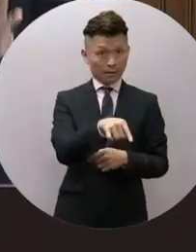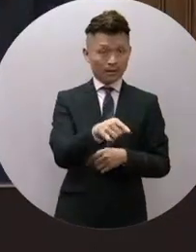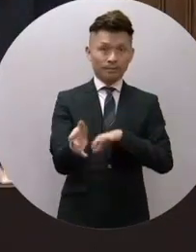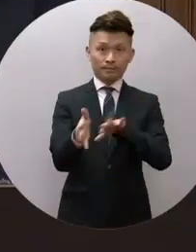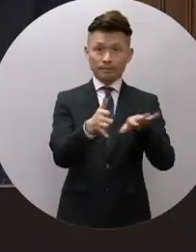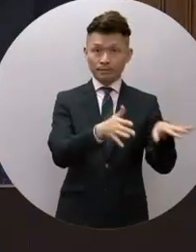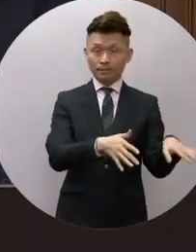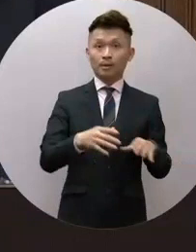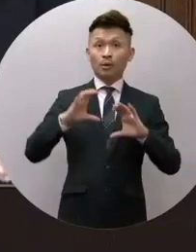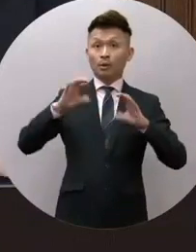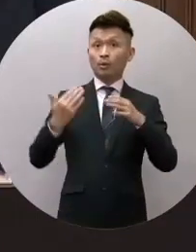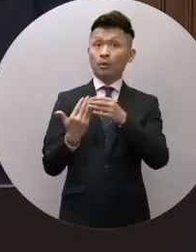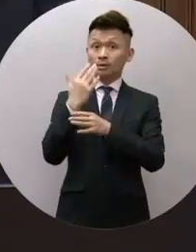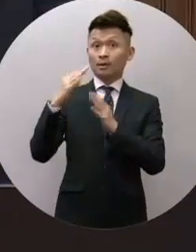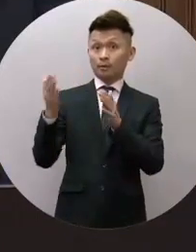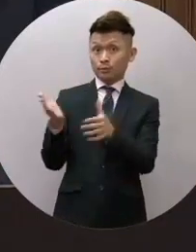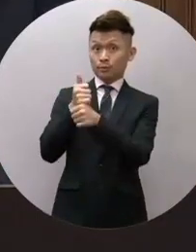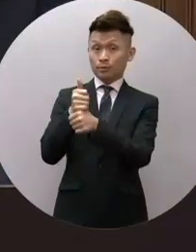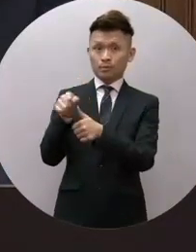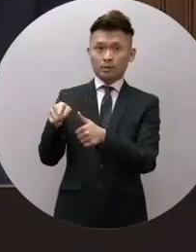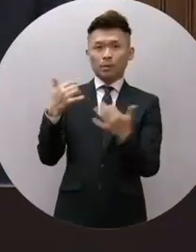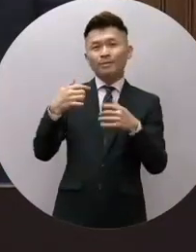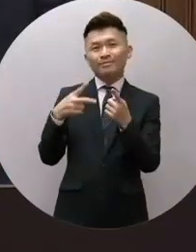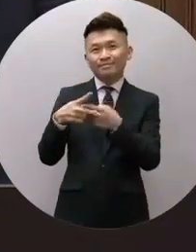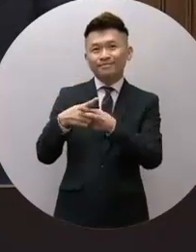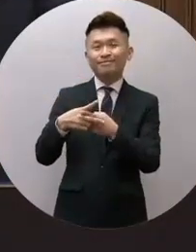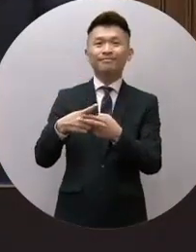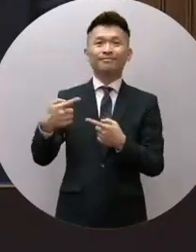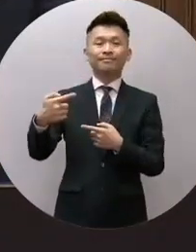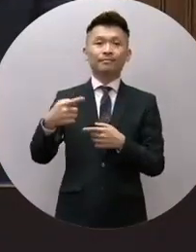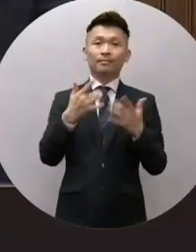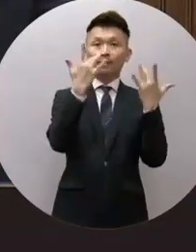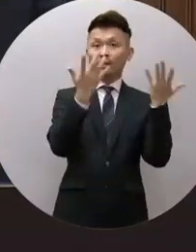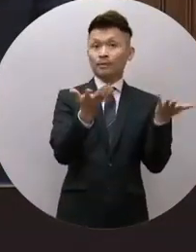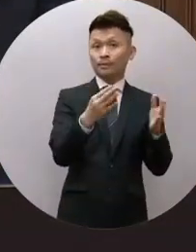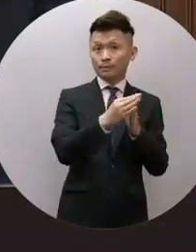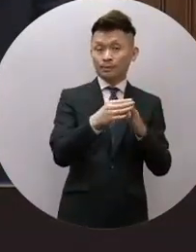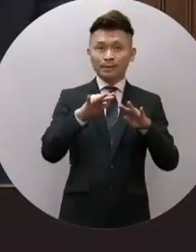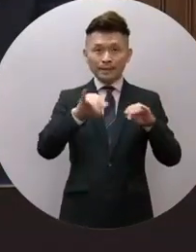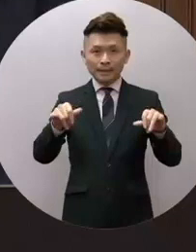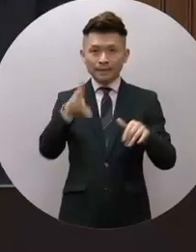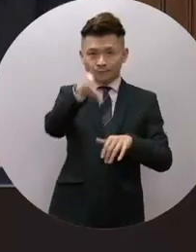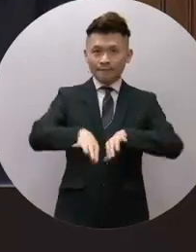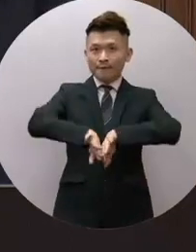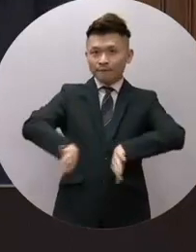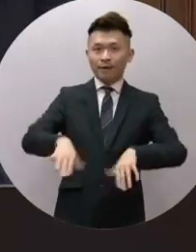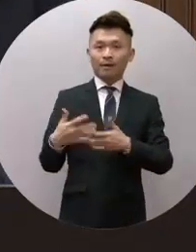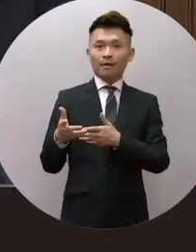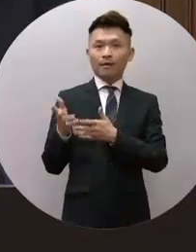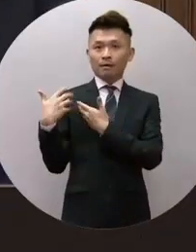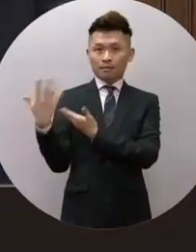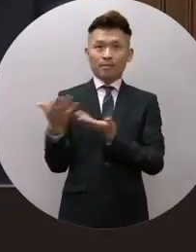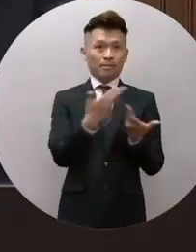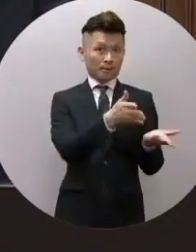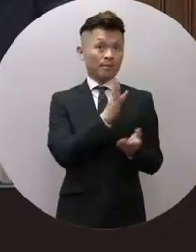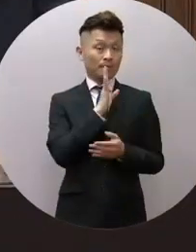管土地的国产署的问题，国产署的问题是最小的，他因为他跟林务局土地之前有稍微做个切割之后呢，但是他